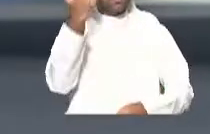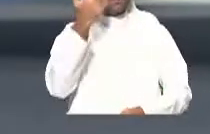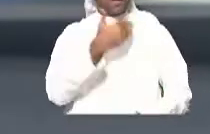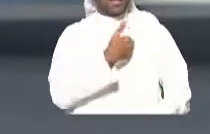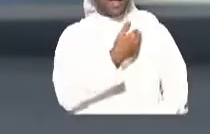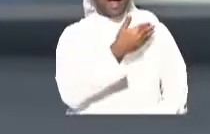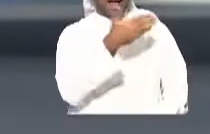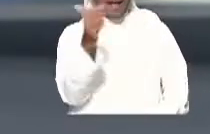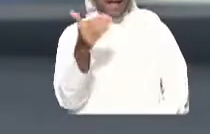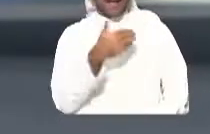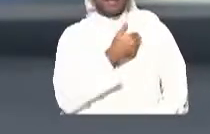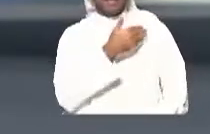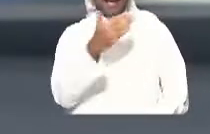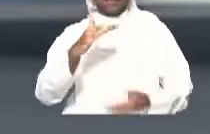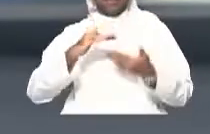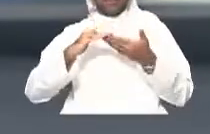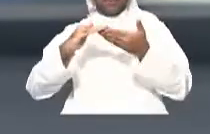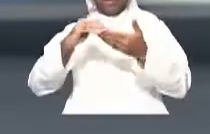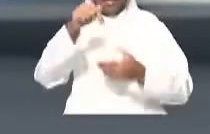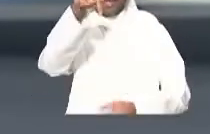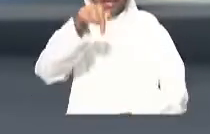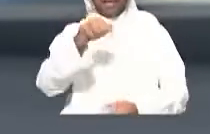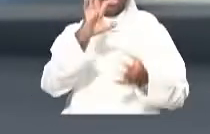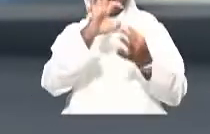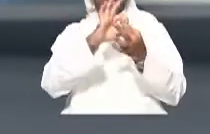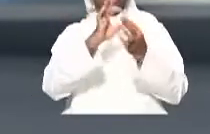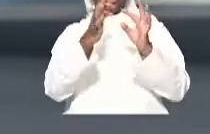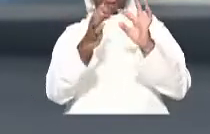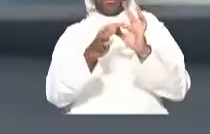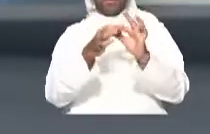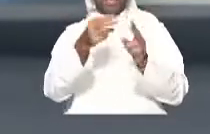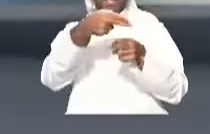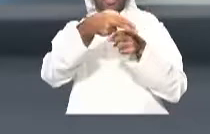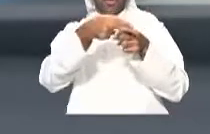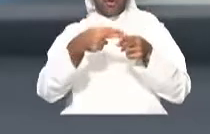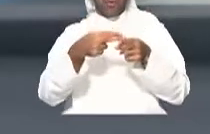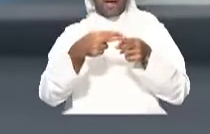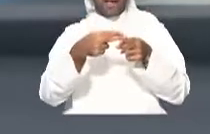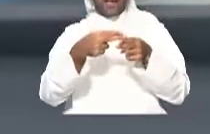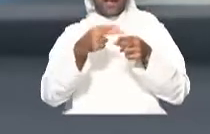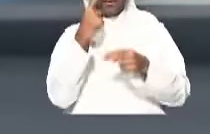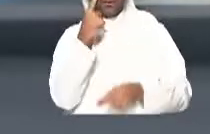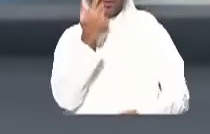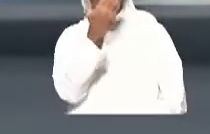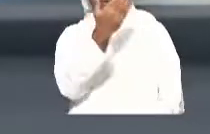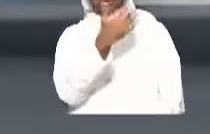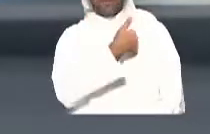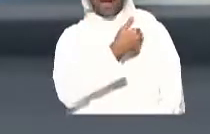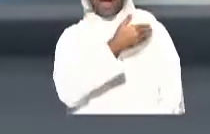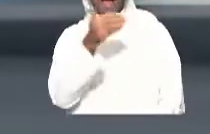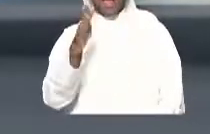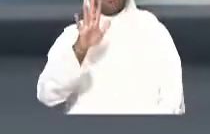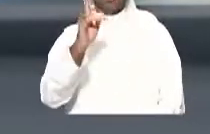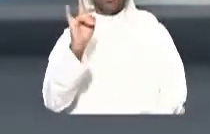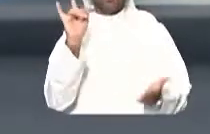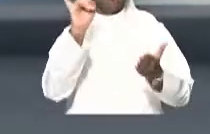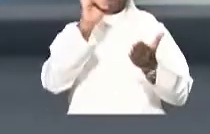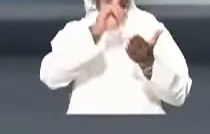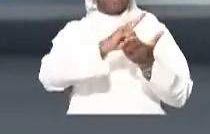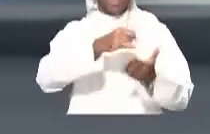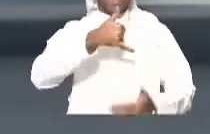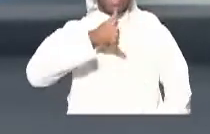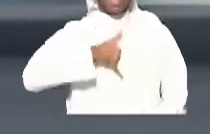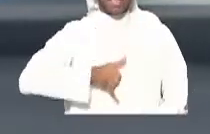ساهمت بشكل فعال في تنمية العنصر البشري في اليمن، حيث قامت بتدريب وتأهيل كوادر بشرية